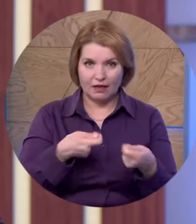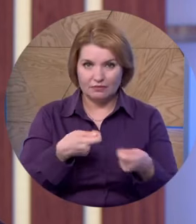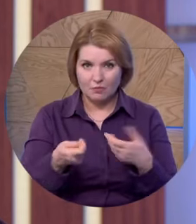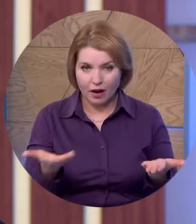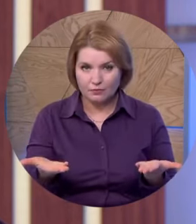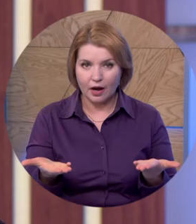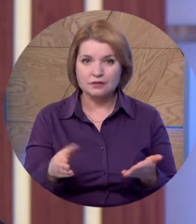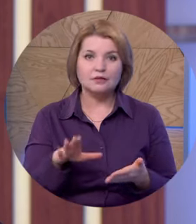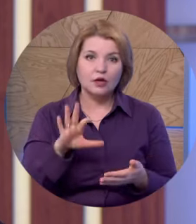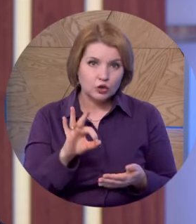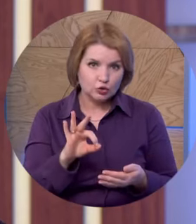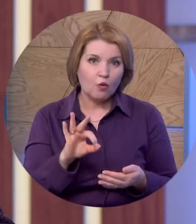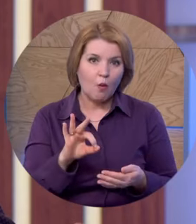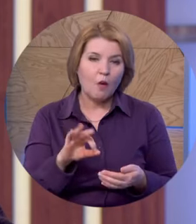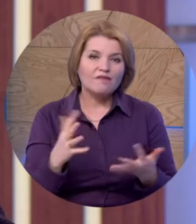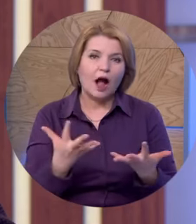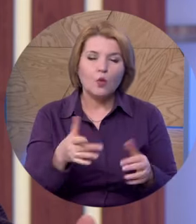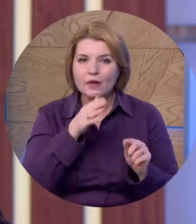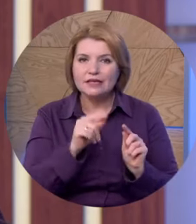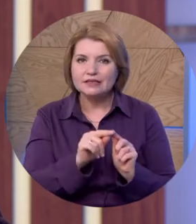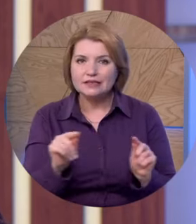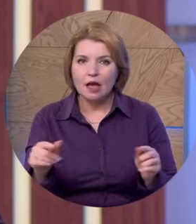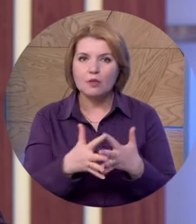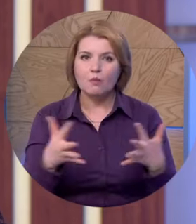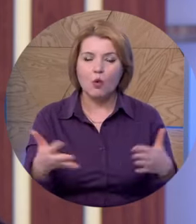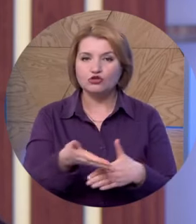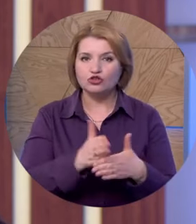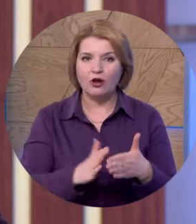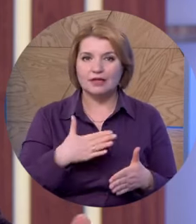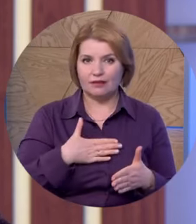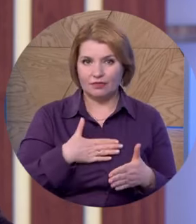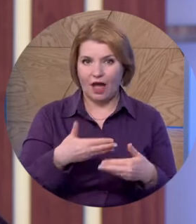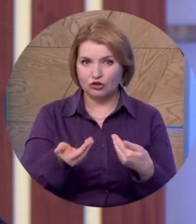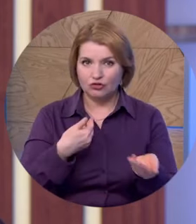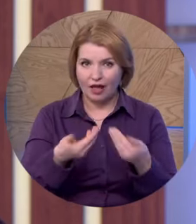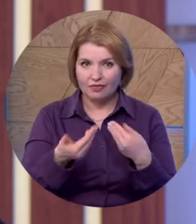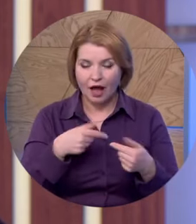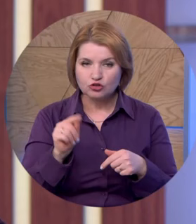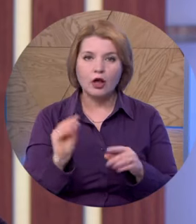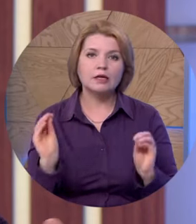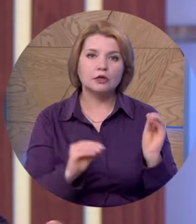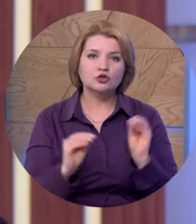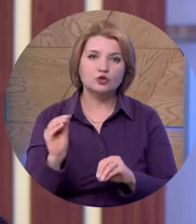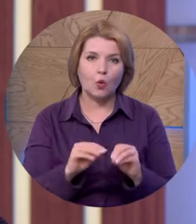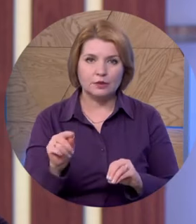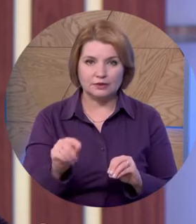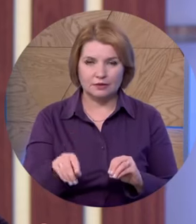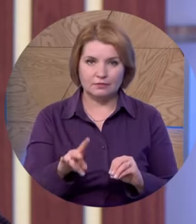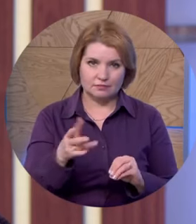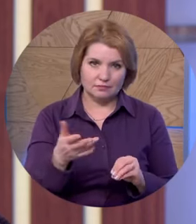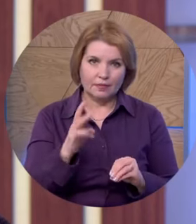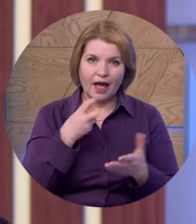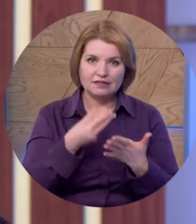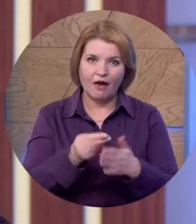достигнет. И в определенной степени большая часть наших отношений или значительная их часть строится на основе манипулятивных действий.